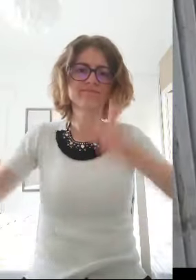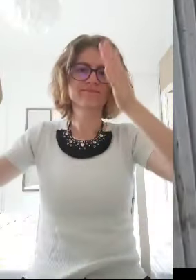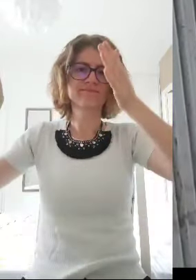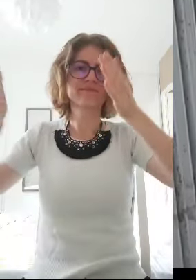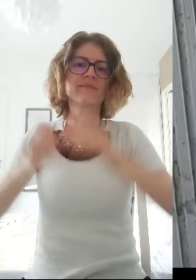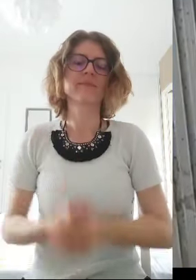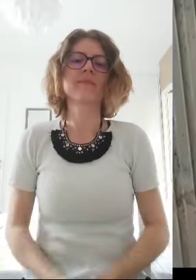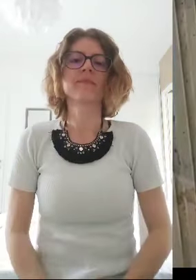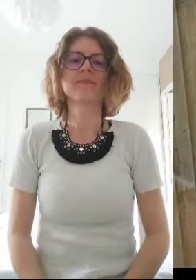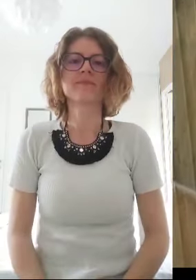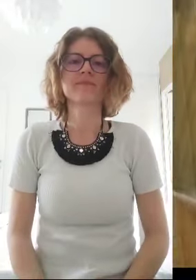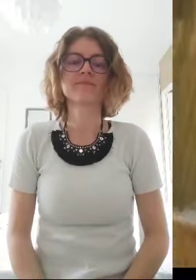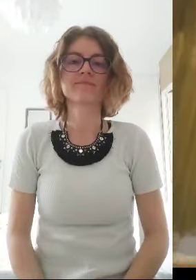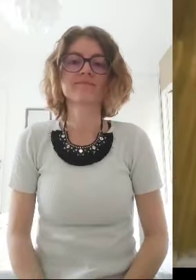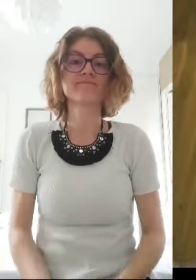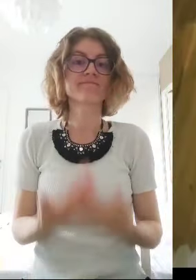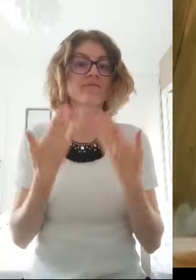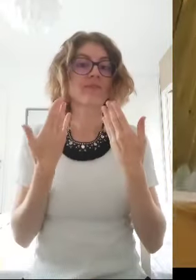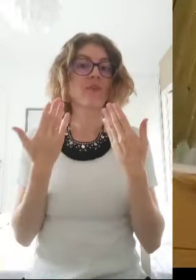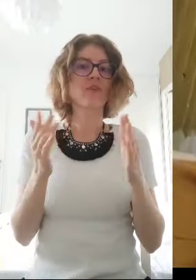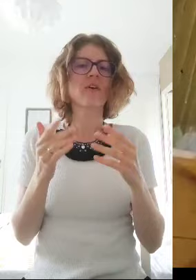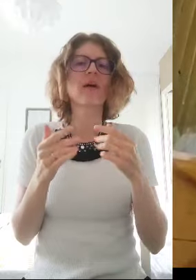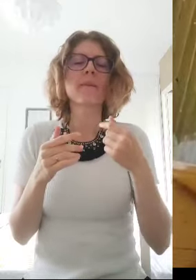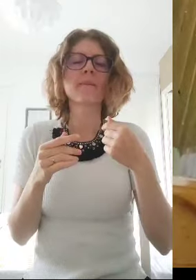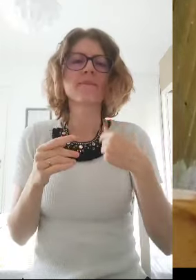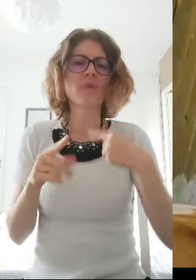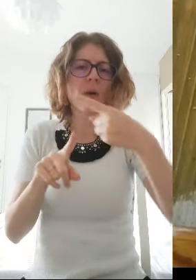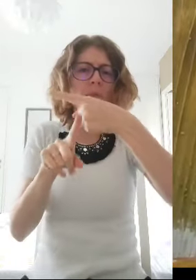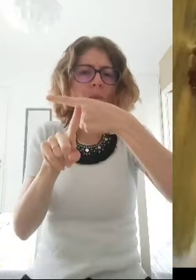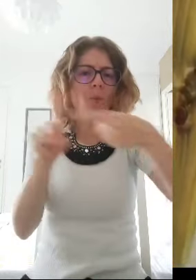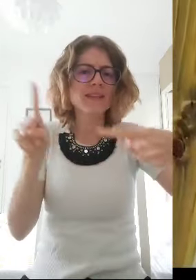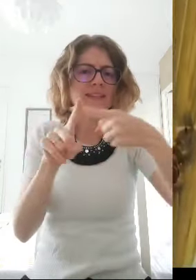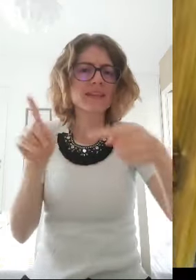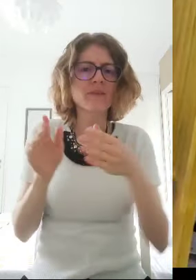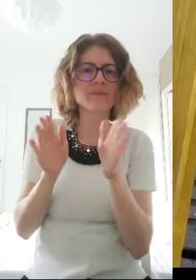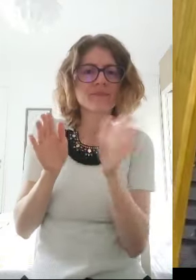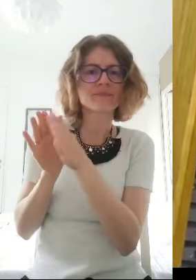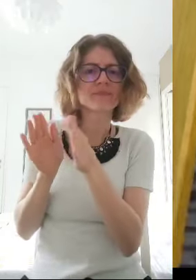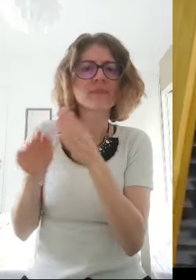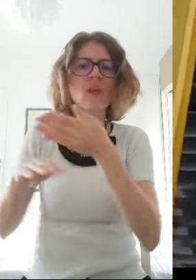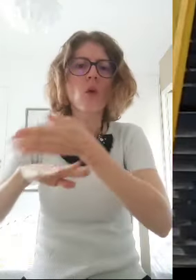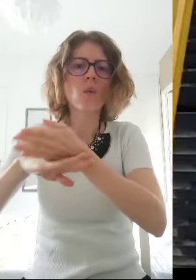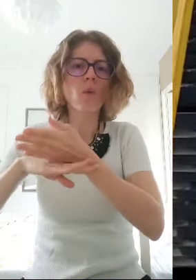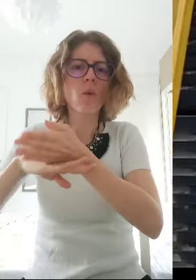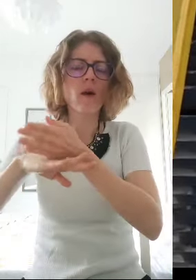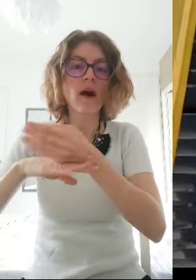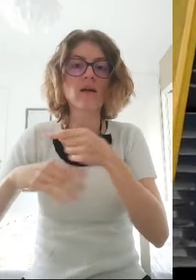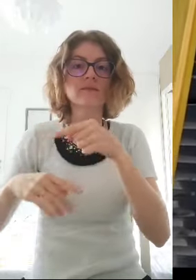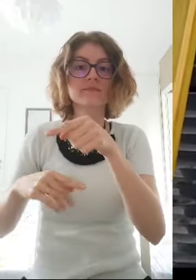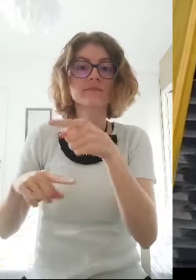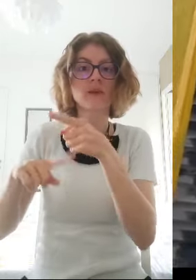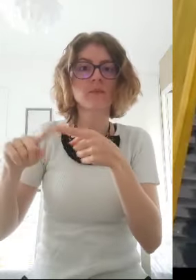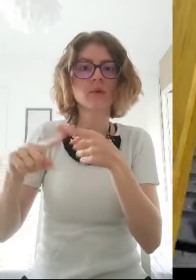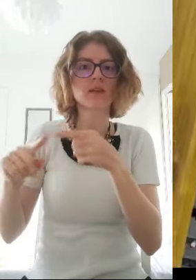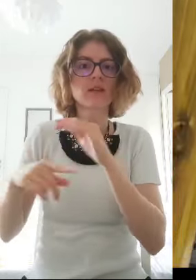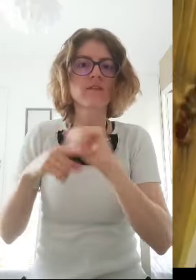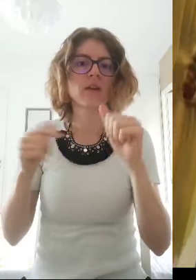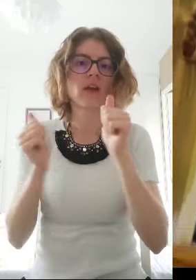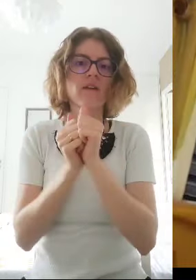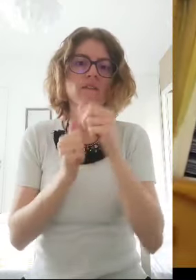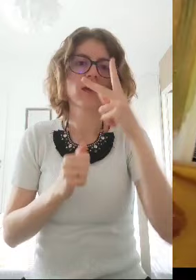donne avec le pad. Voilà, j'ai fait la partie sur le côté à l'instant de mon